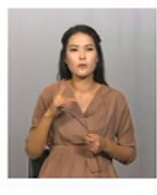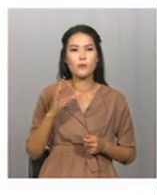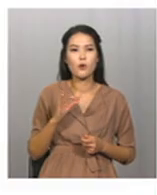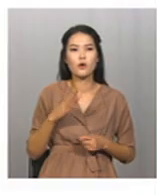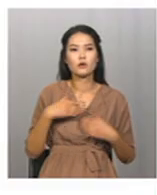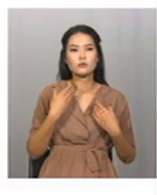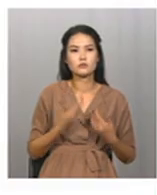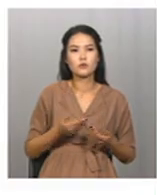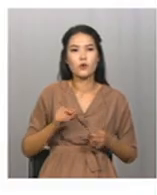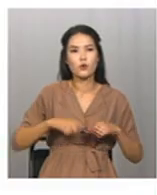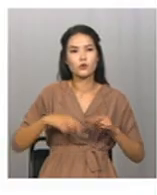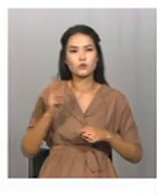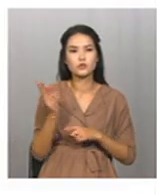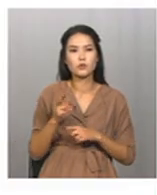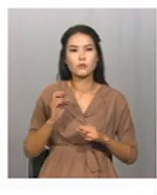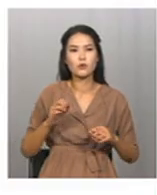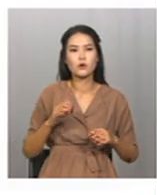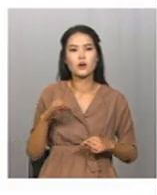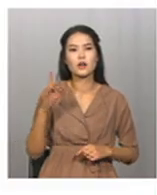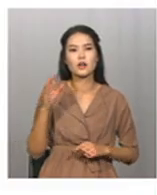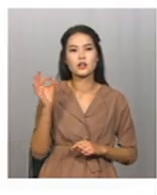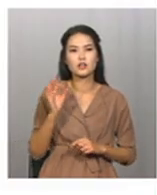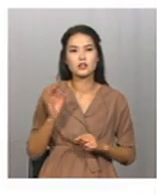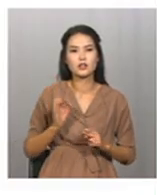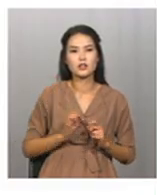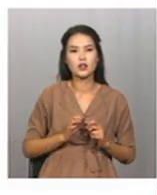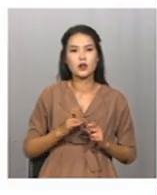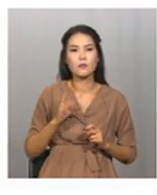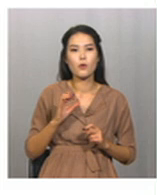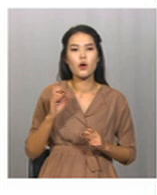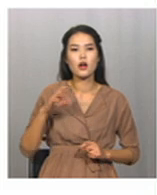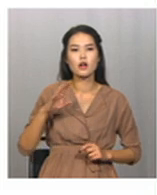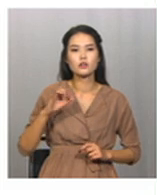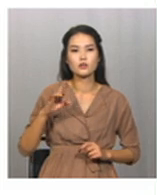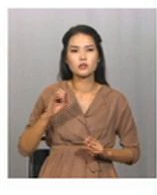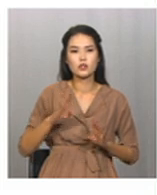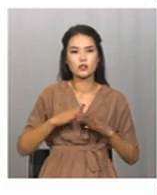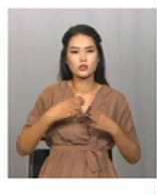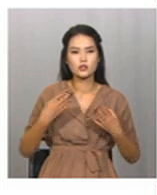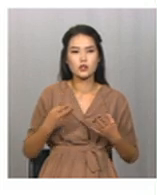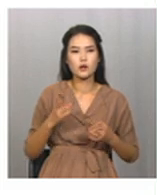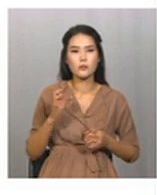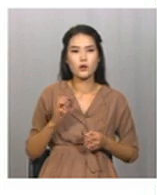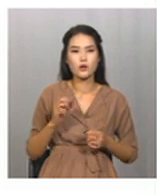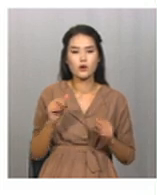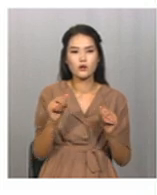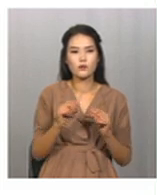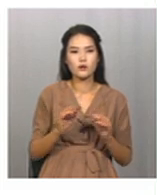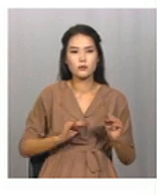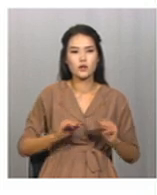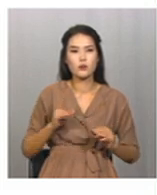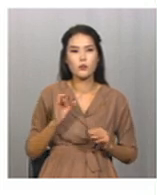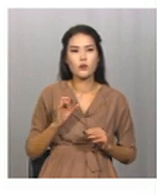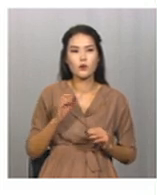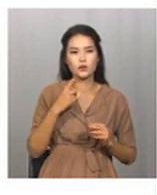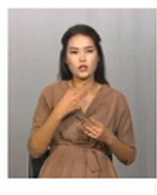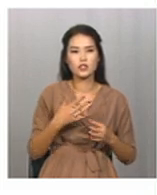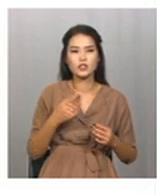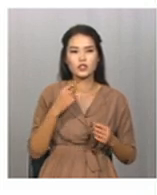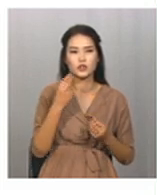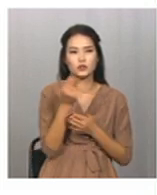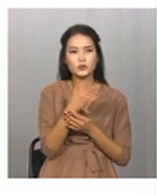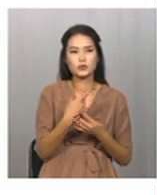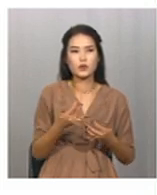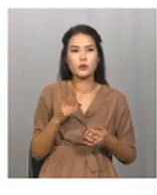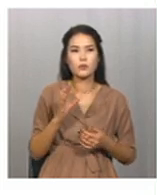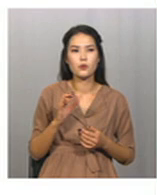родителей, учителей, по рейтингу, по аннотации книги, по оформлению, по наличию иллюстрации,